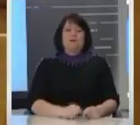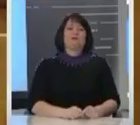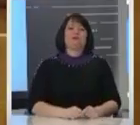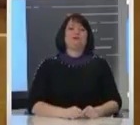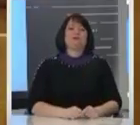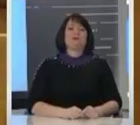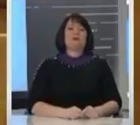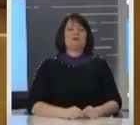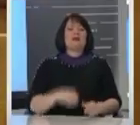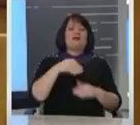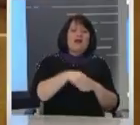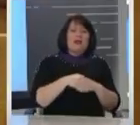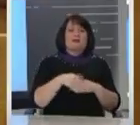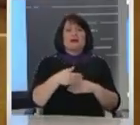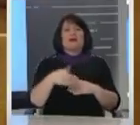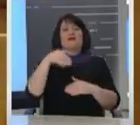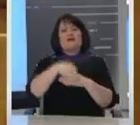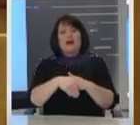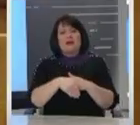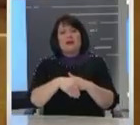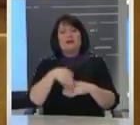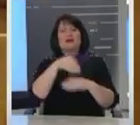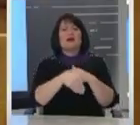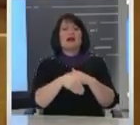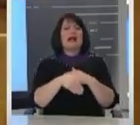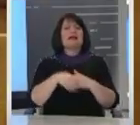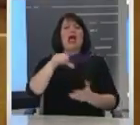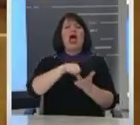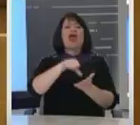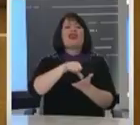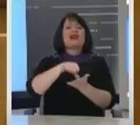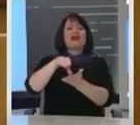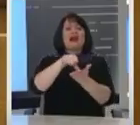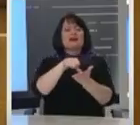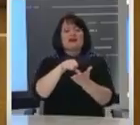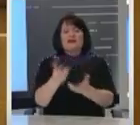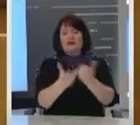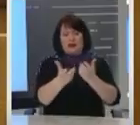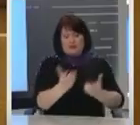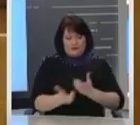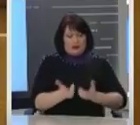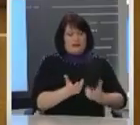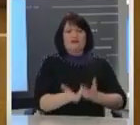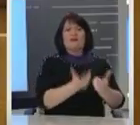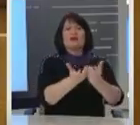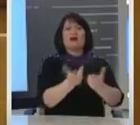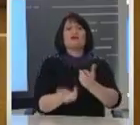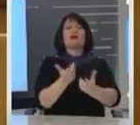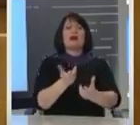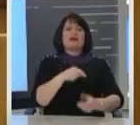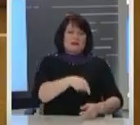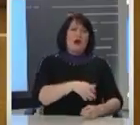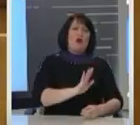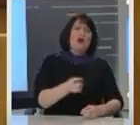Κάθε δεύτερο βράδυ ένα τμήμα της Αθήνας καίγεται. Και πλέον είμαι στο πρόγραμμα. Αν δεν είναι σήμερα, θα είναι